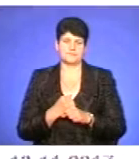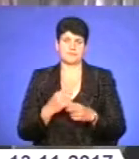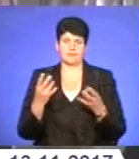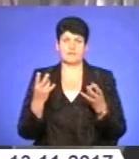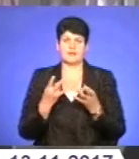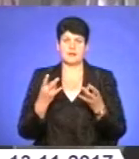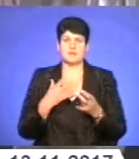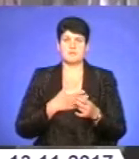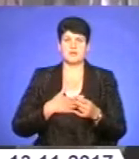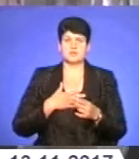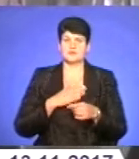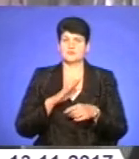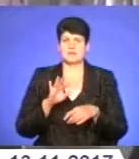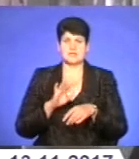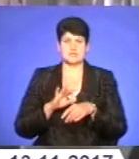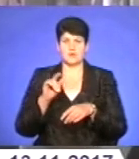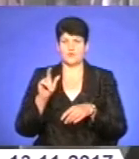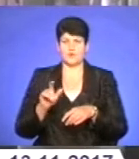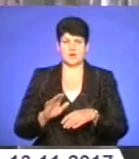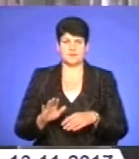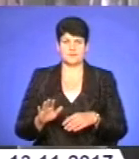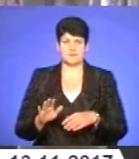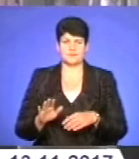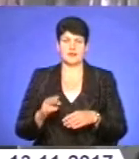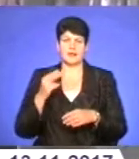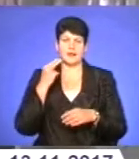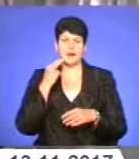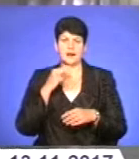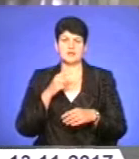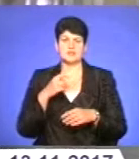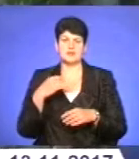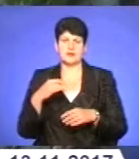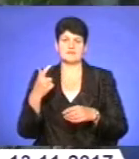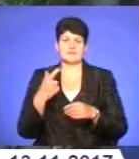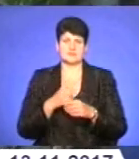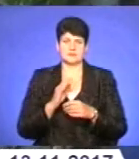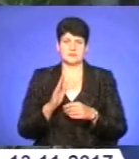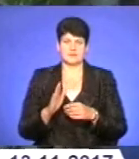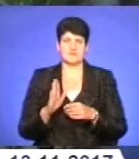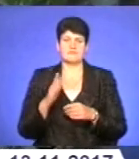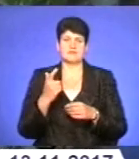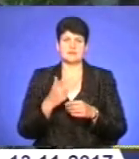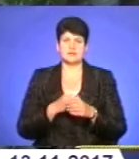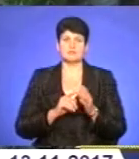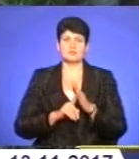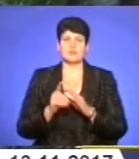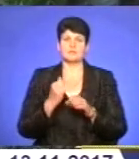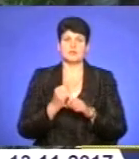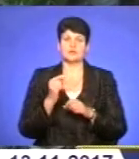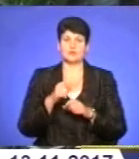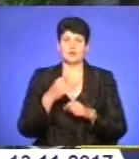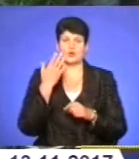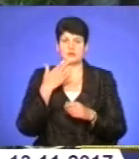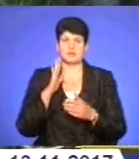треба. Переживаю, щоб не захворів. Хай краще буде вакцинований. Вакцинацію ми почнемо робити тоді, коли я буду впевнена,